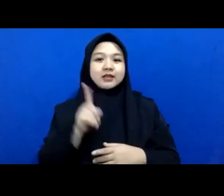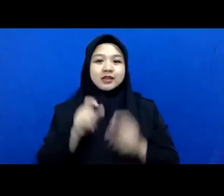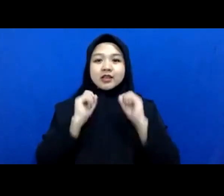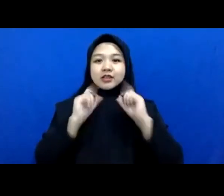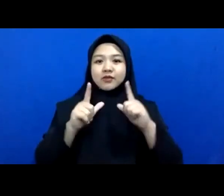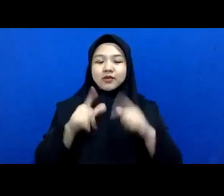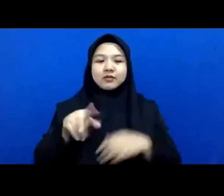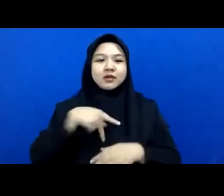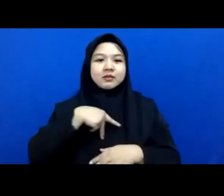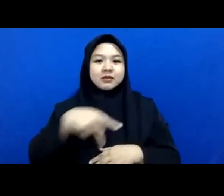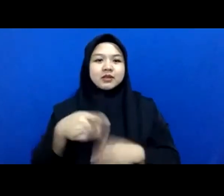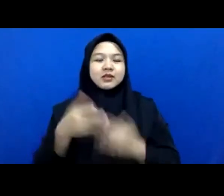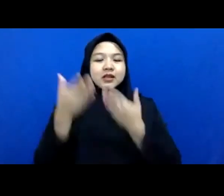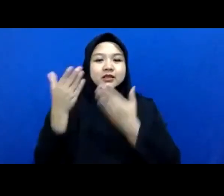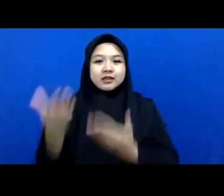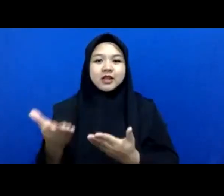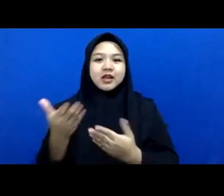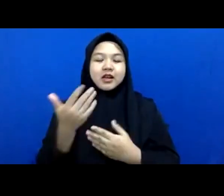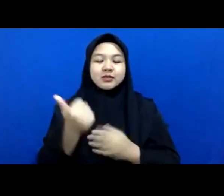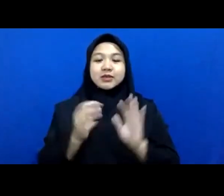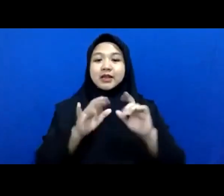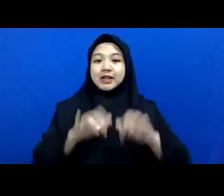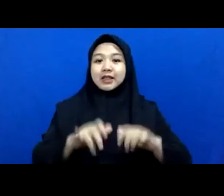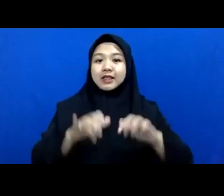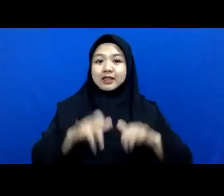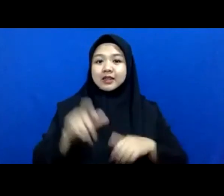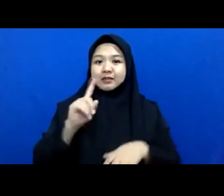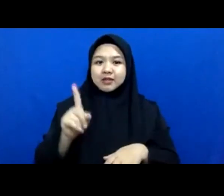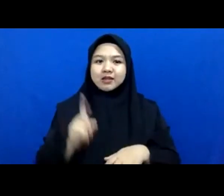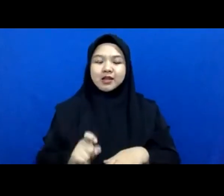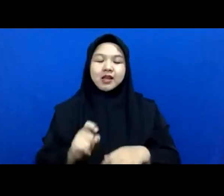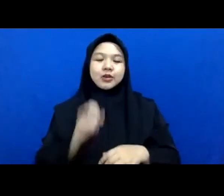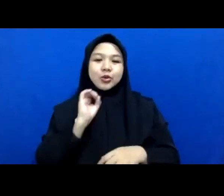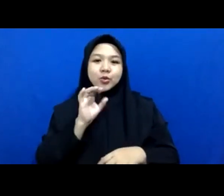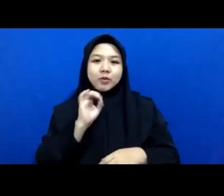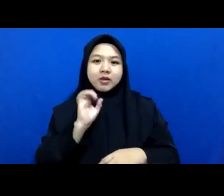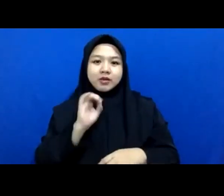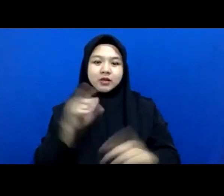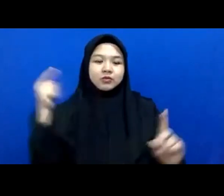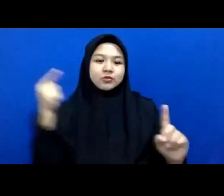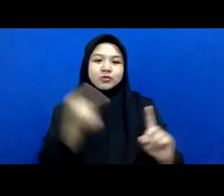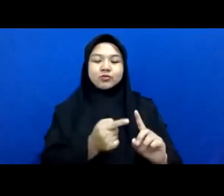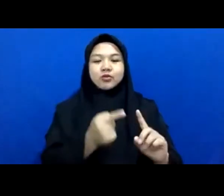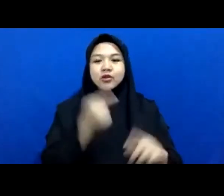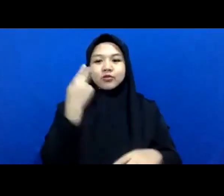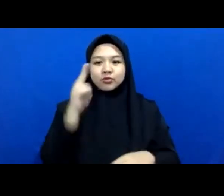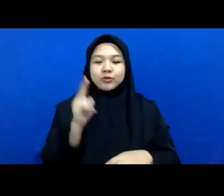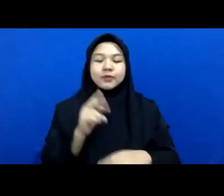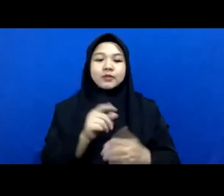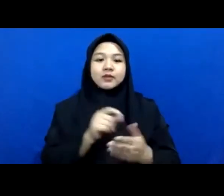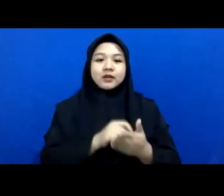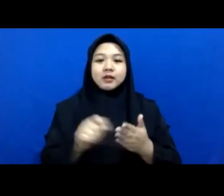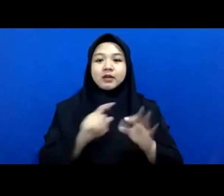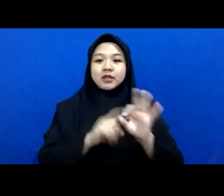peserta dipersilakan nanti untuk mengetik pertanyaannya di kolom komentar yang ditujukan kepada username